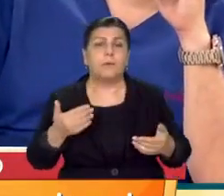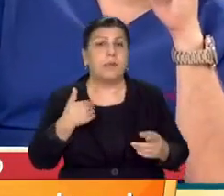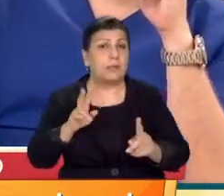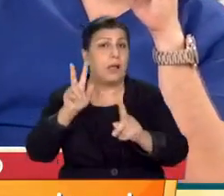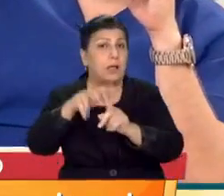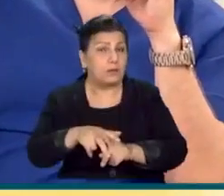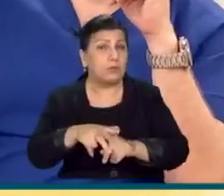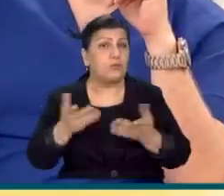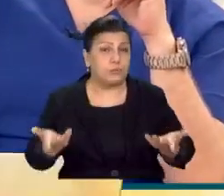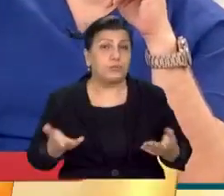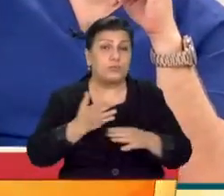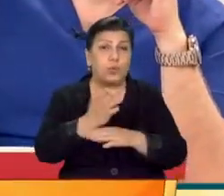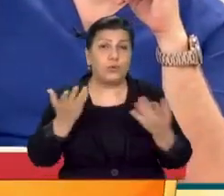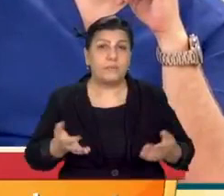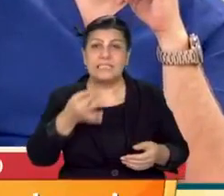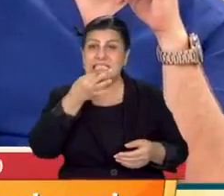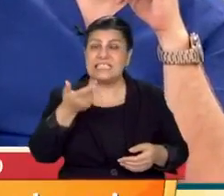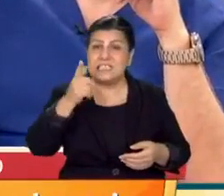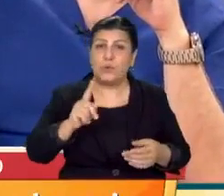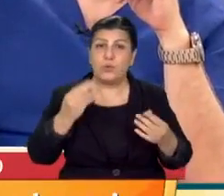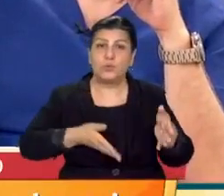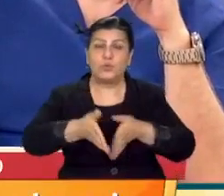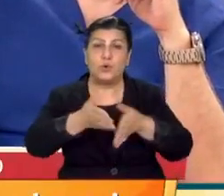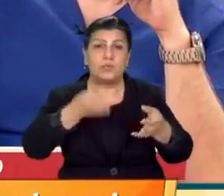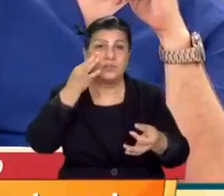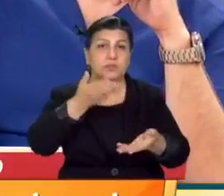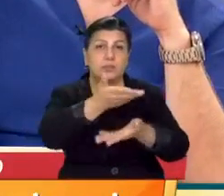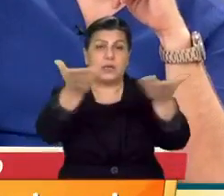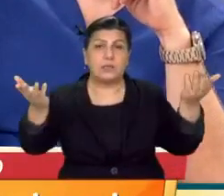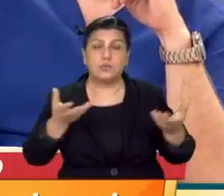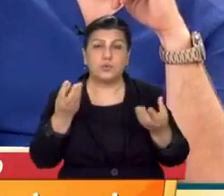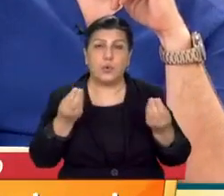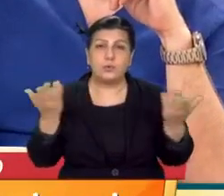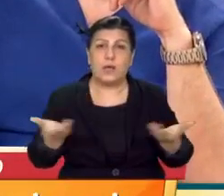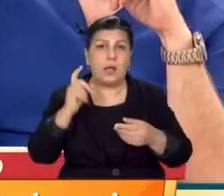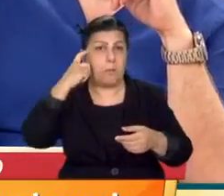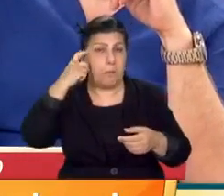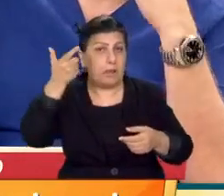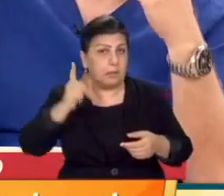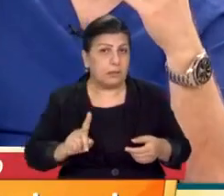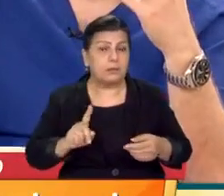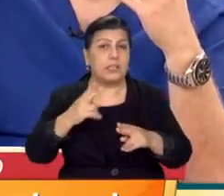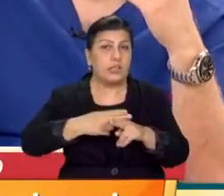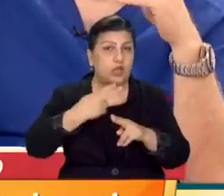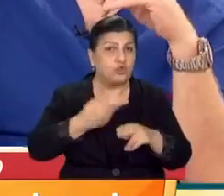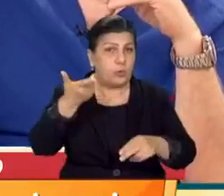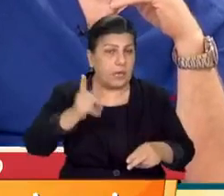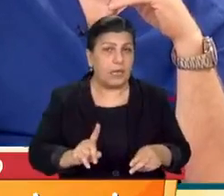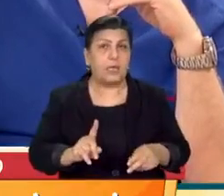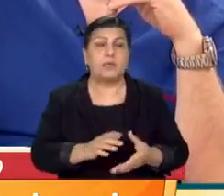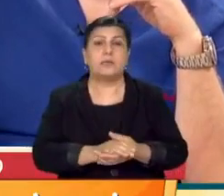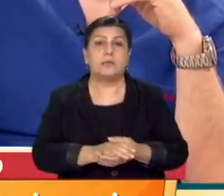ben de katılıyorum bizzat aslında yani izinli olan sokaktaki birçok insandan çok daha mantıklı tecrübeli